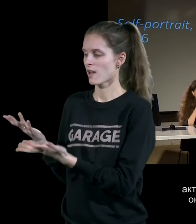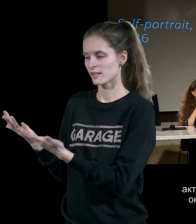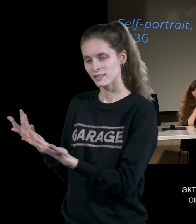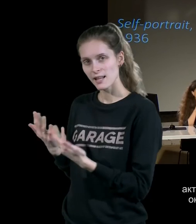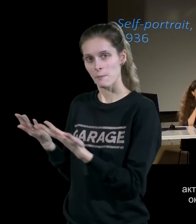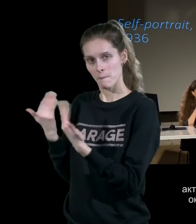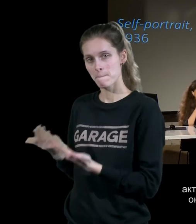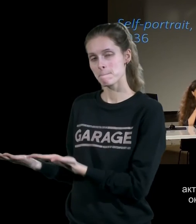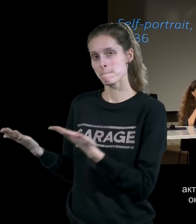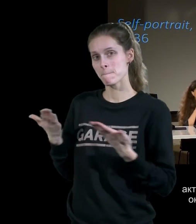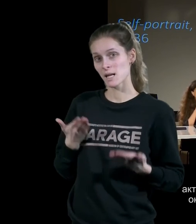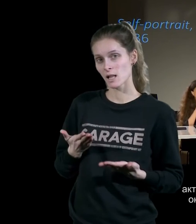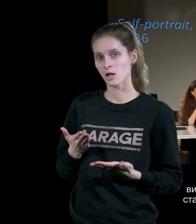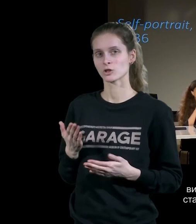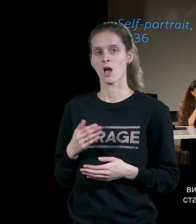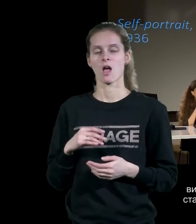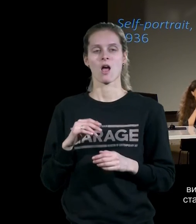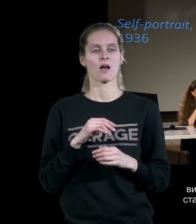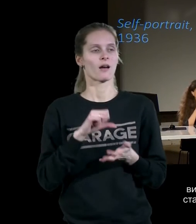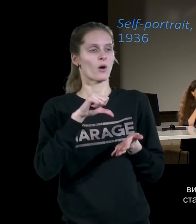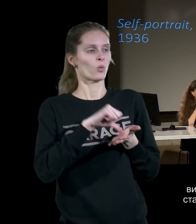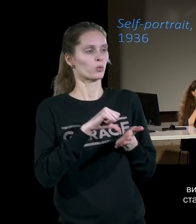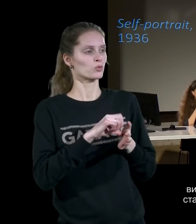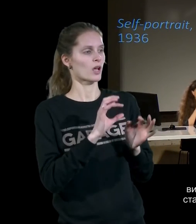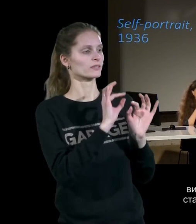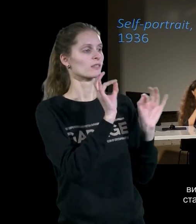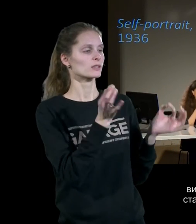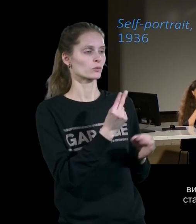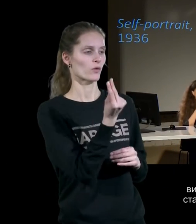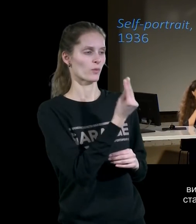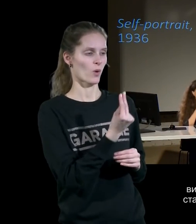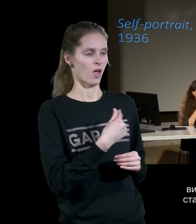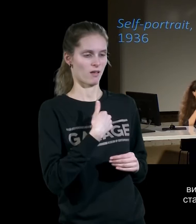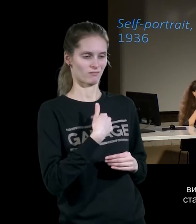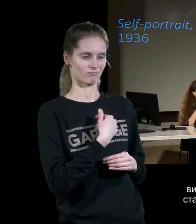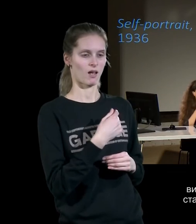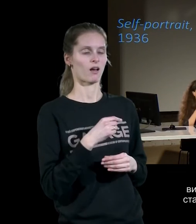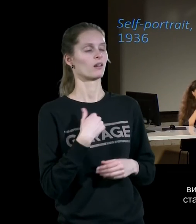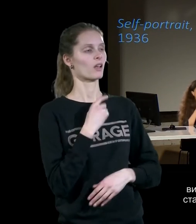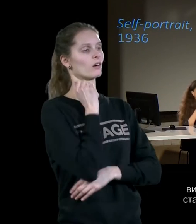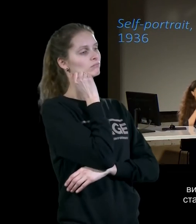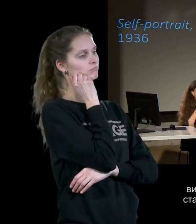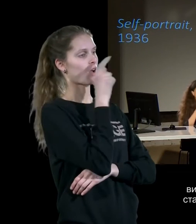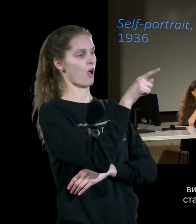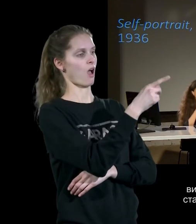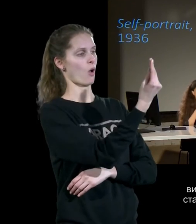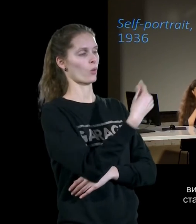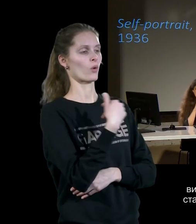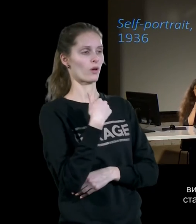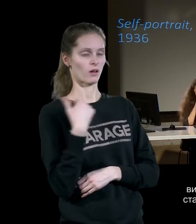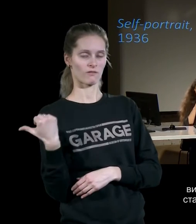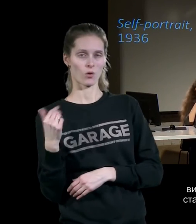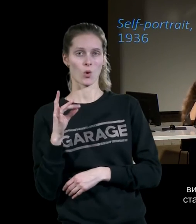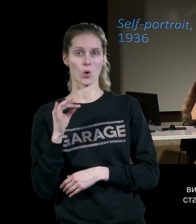образом оказывается в художественной школе, видит этот сеанс рисования с натуры, после чего решает стать